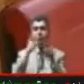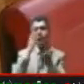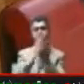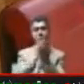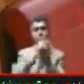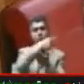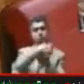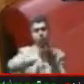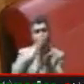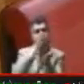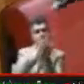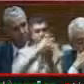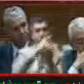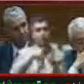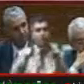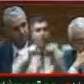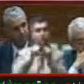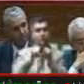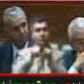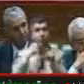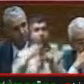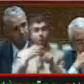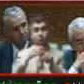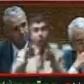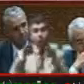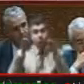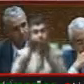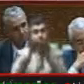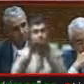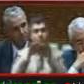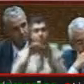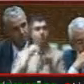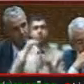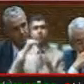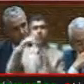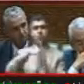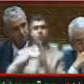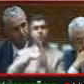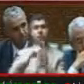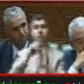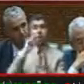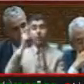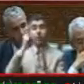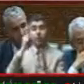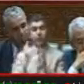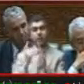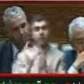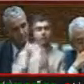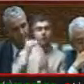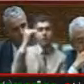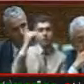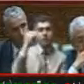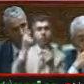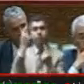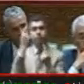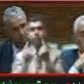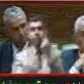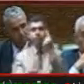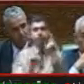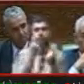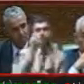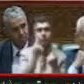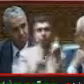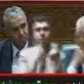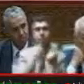لكل فئات الموظفين. هناك فرق كبير، هناك في أوية في الأجور وفي كذلك في المسؤوليات،